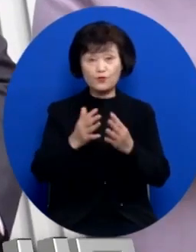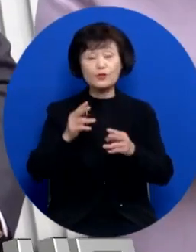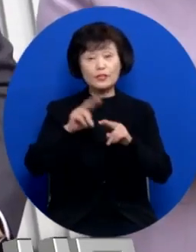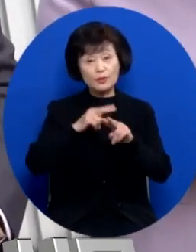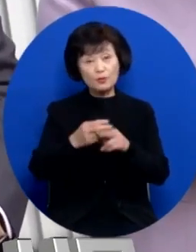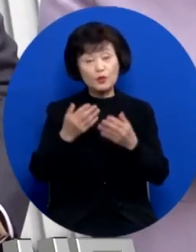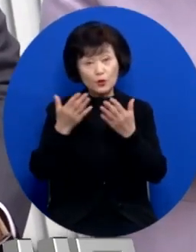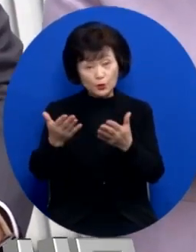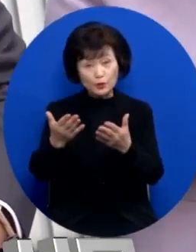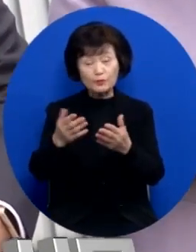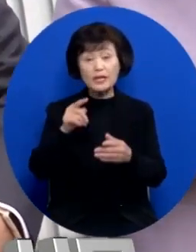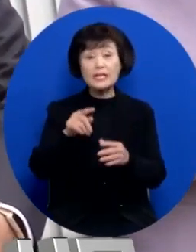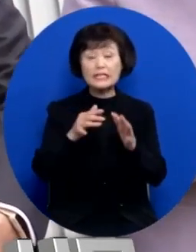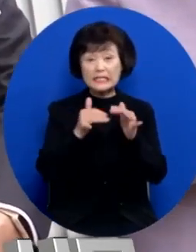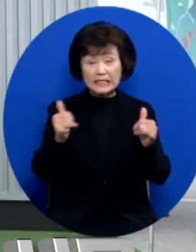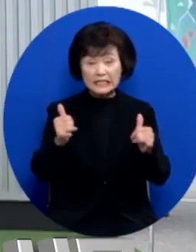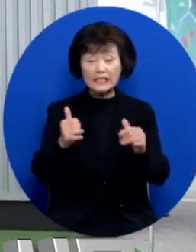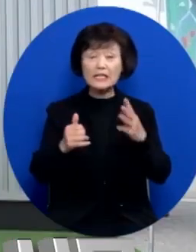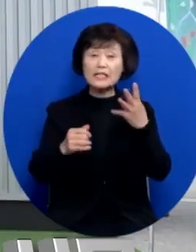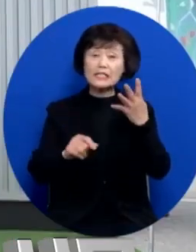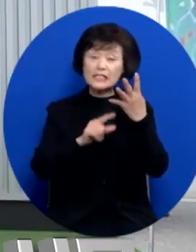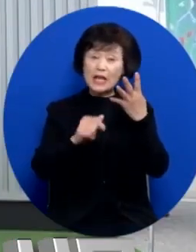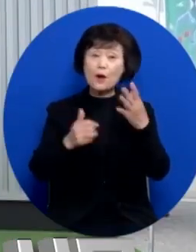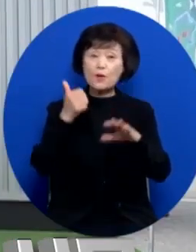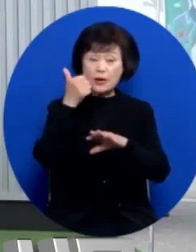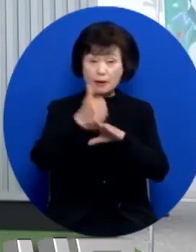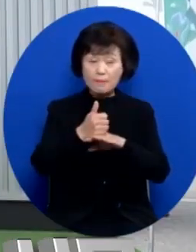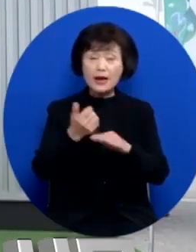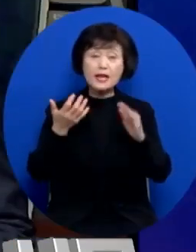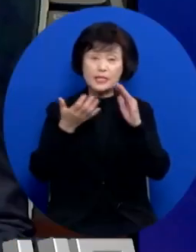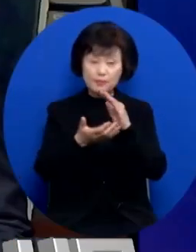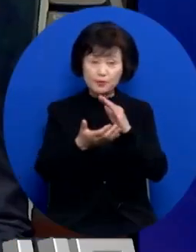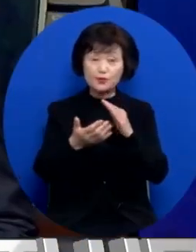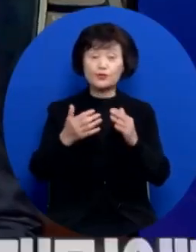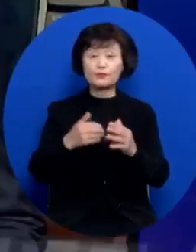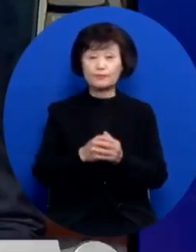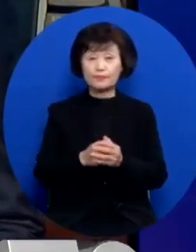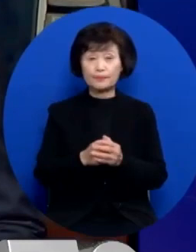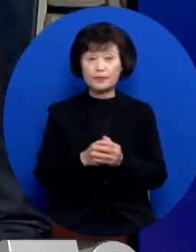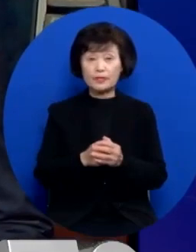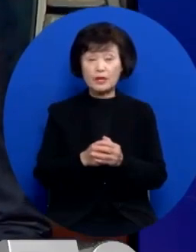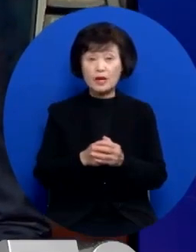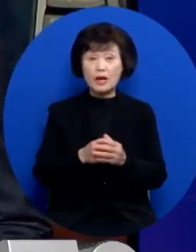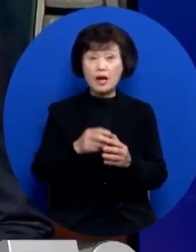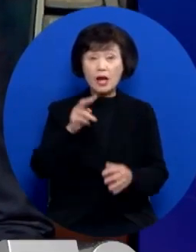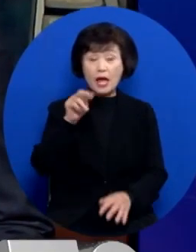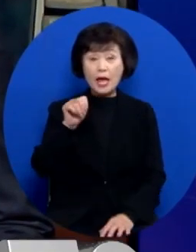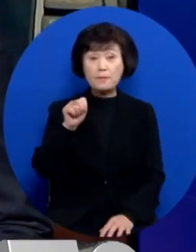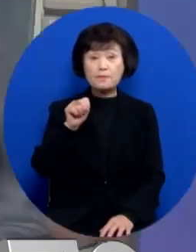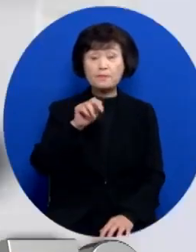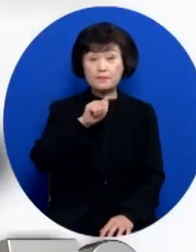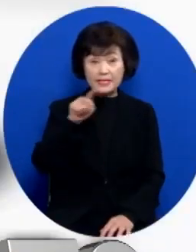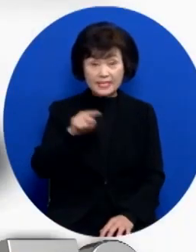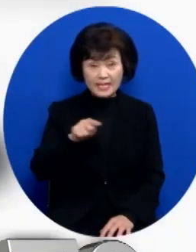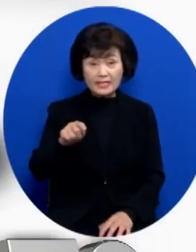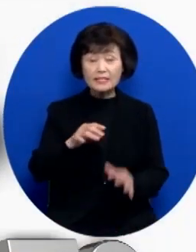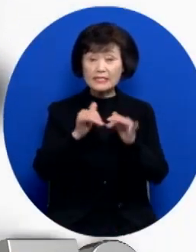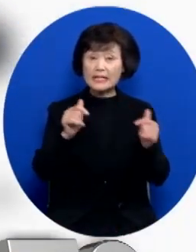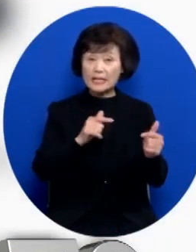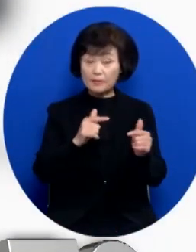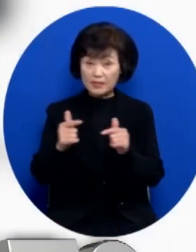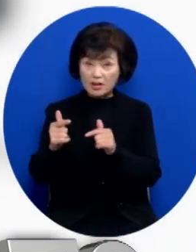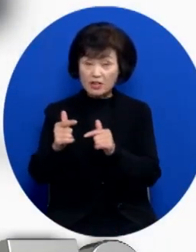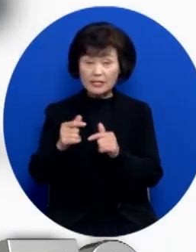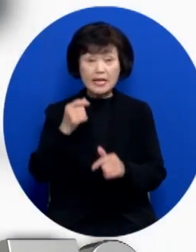검사를 거친 뒤 이르면 4월 말에 입주를 마무리할 예정입니다. MZ세대 사이에서 인기인 본인의 성격을